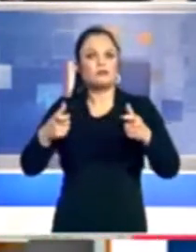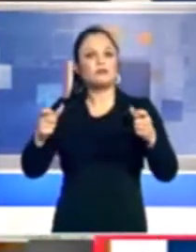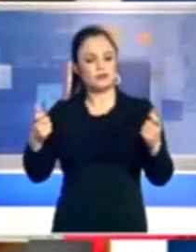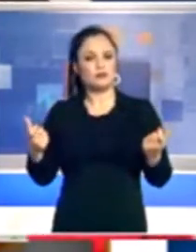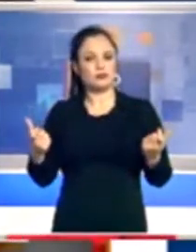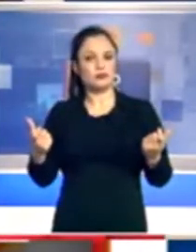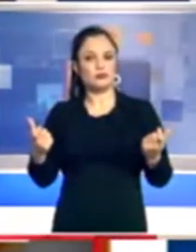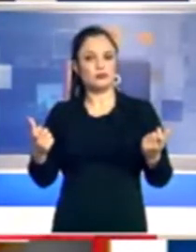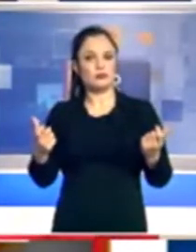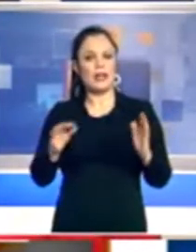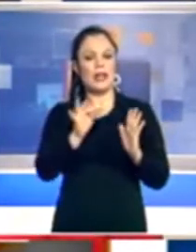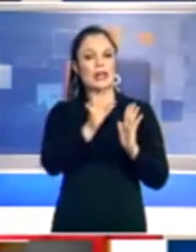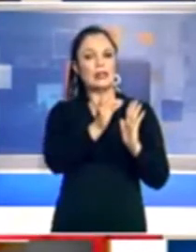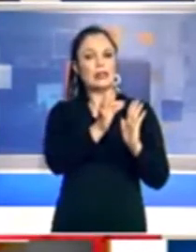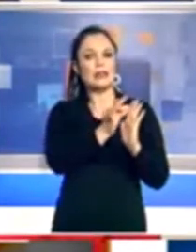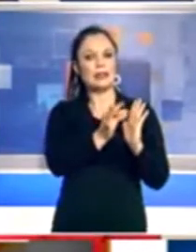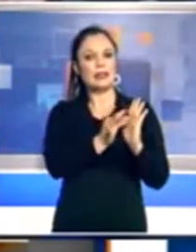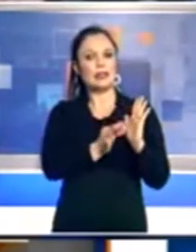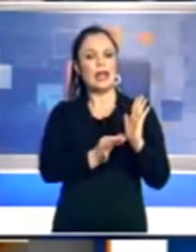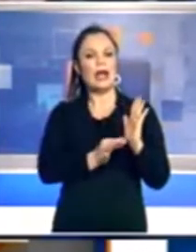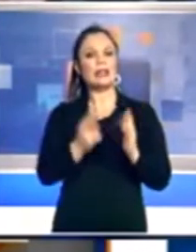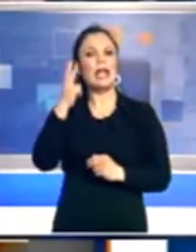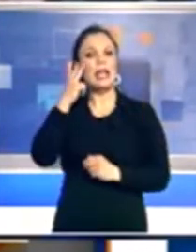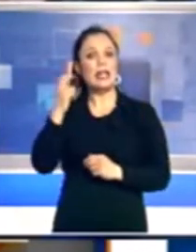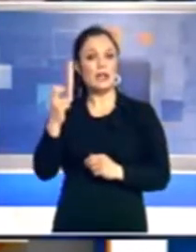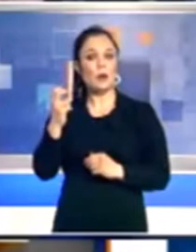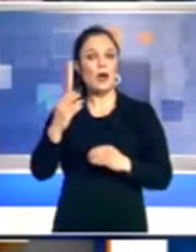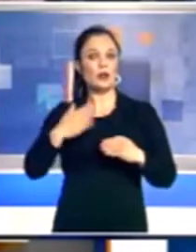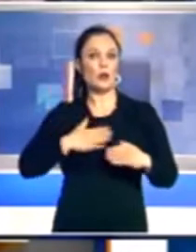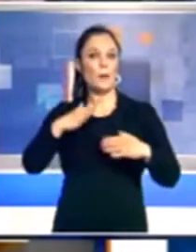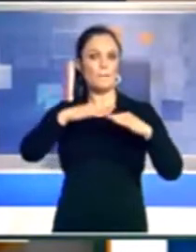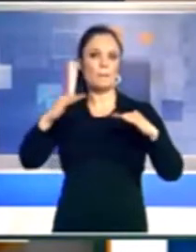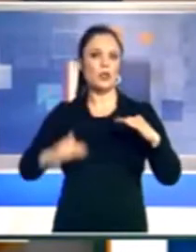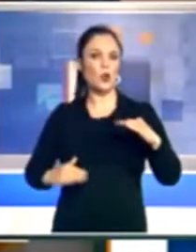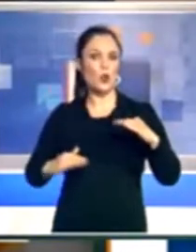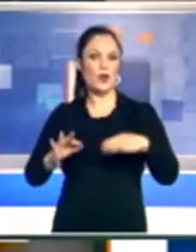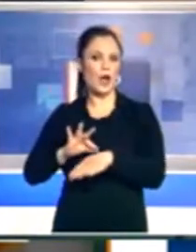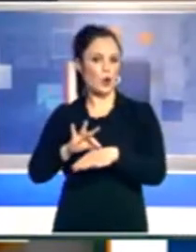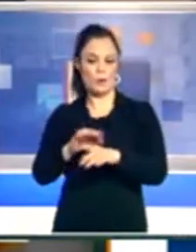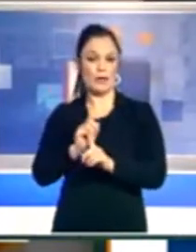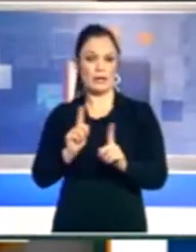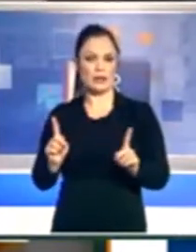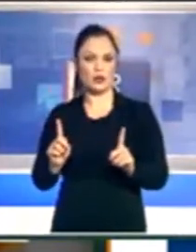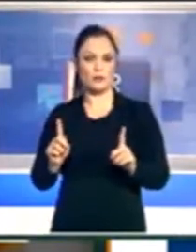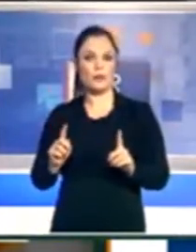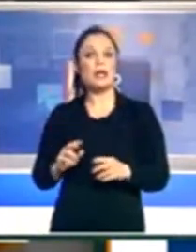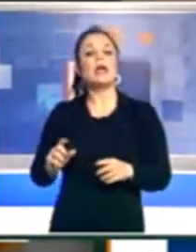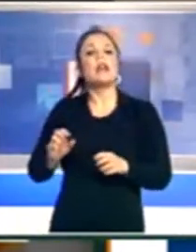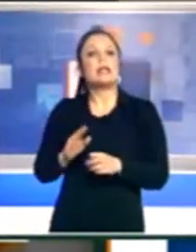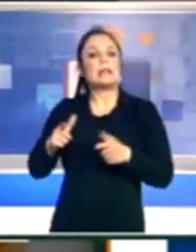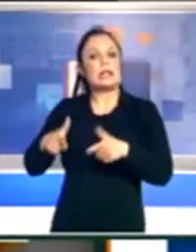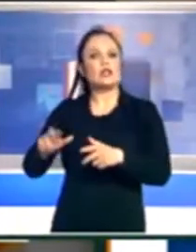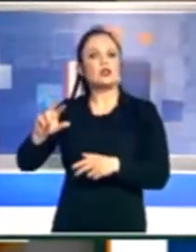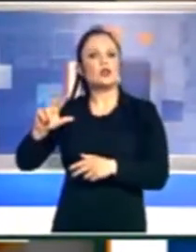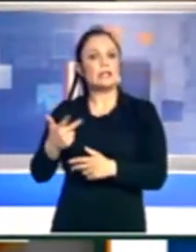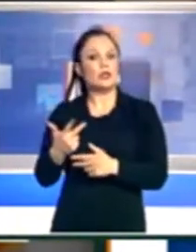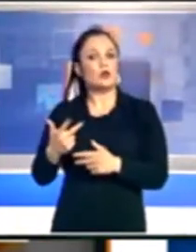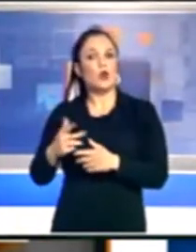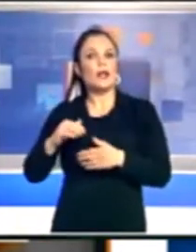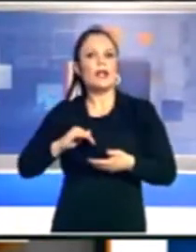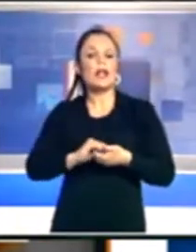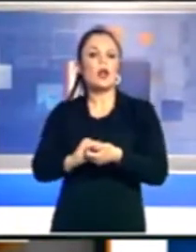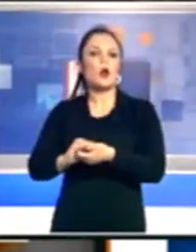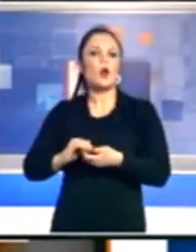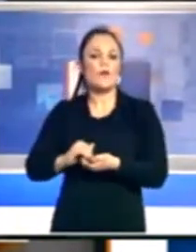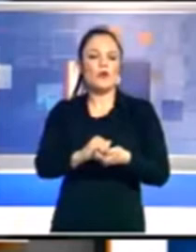sensibilmente anche il dato relativo ai minori non accompagnati. Il coinvolgimento del terzo settore per la gestione di tutte le attività sarà